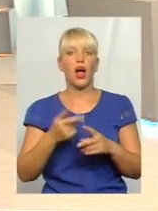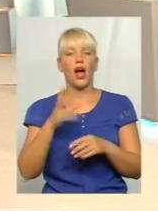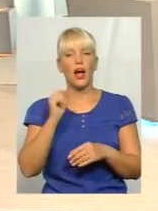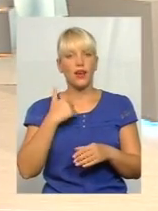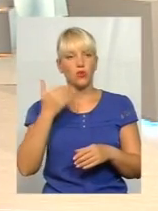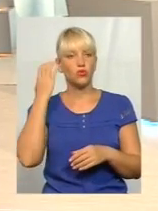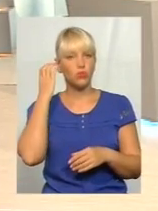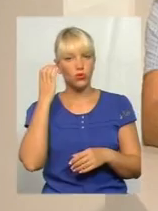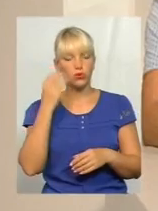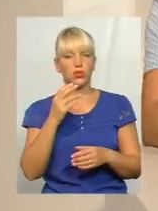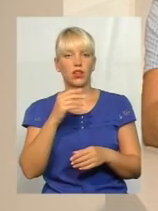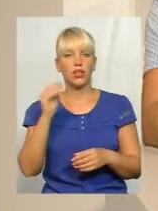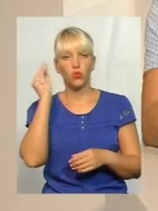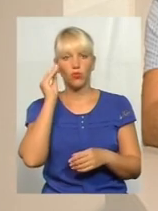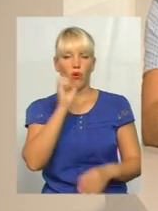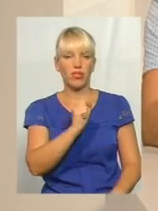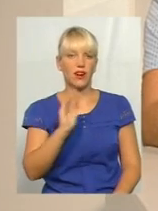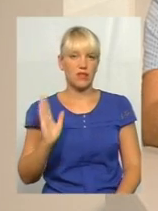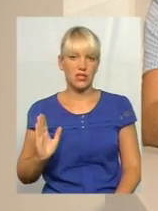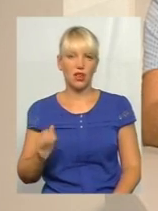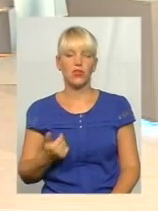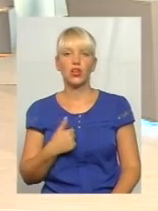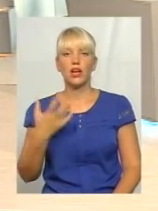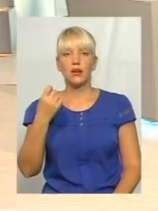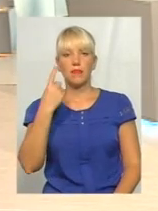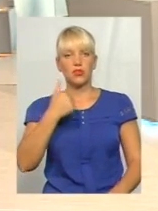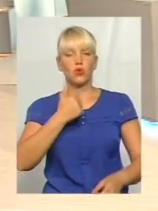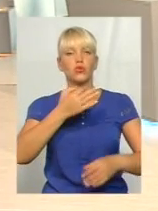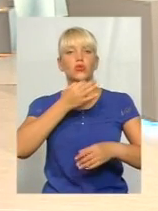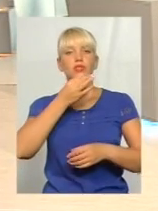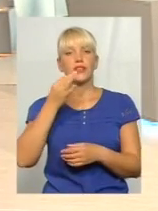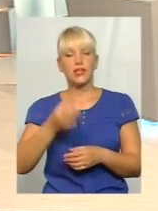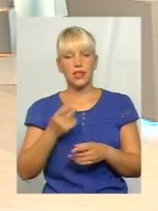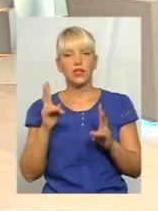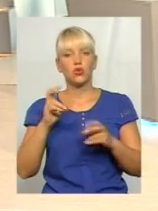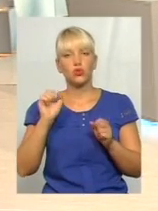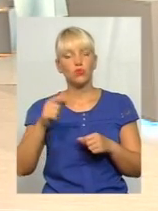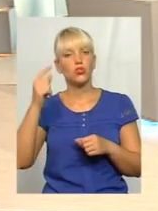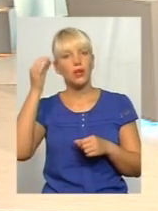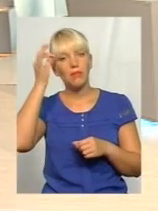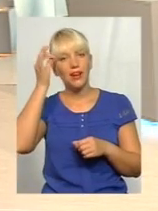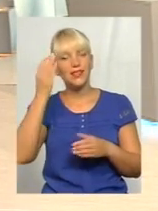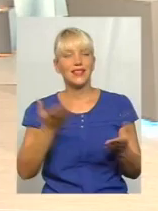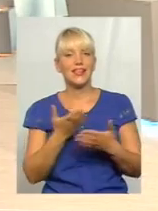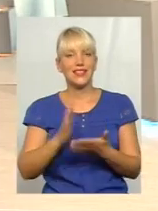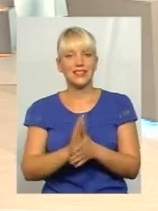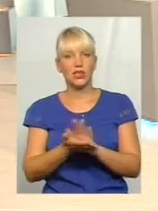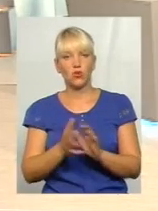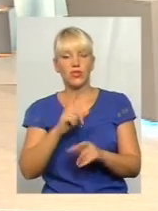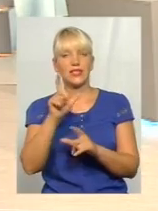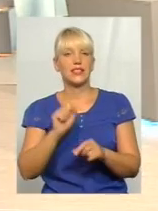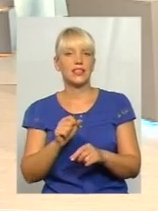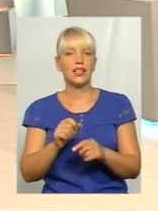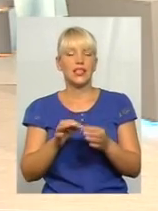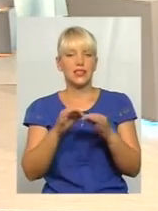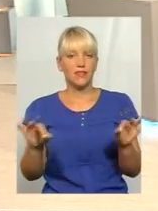Андрія Васильовича ну спершу хочу сказати хтось може пригадати якісь ситуації зі звільненням ну